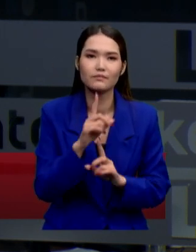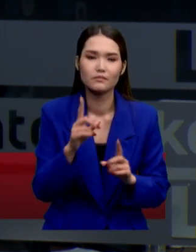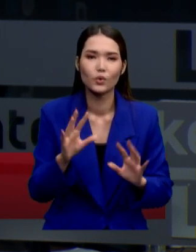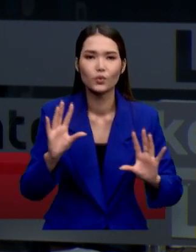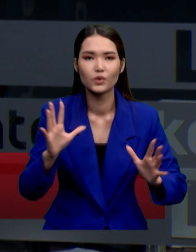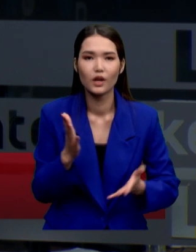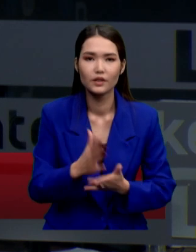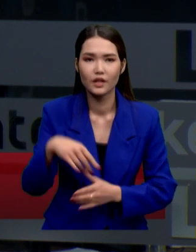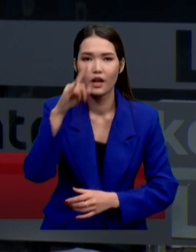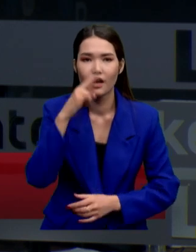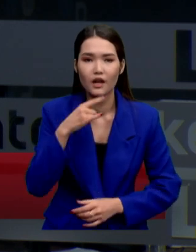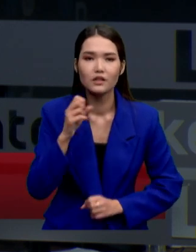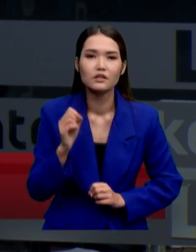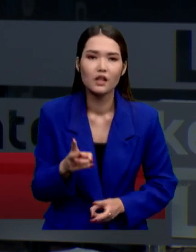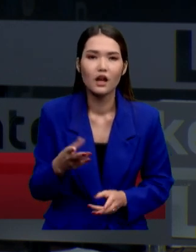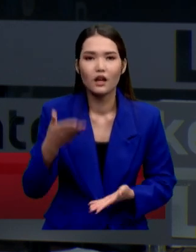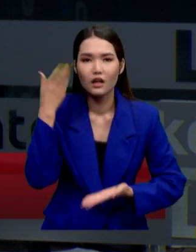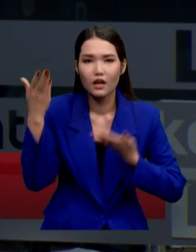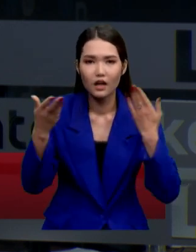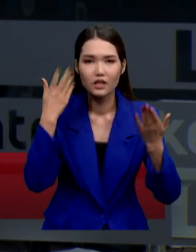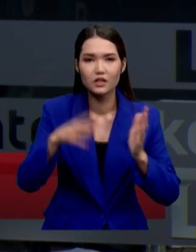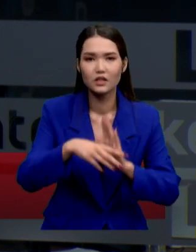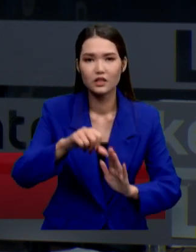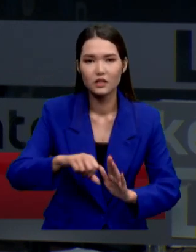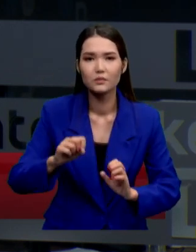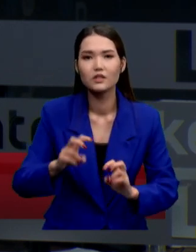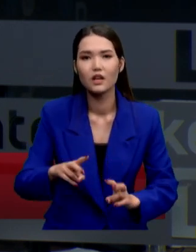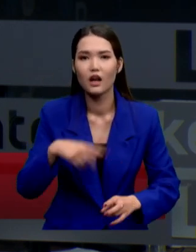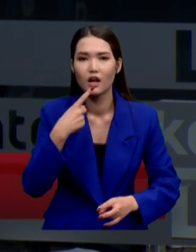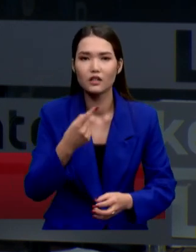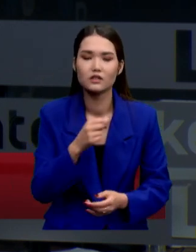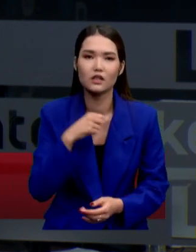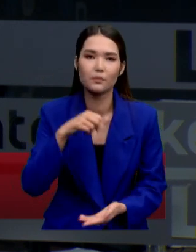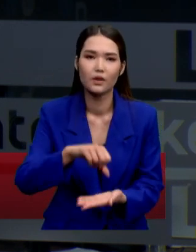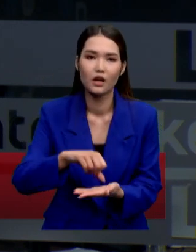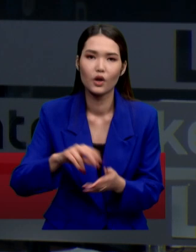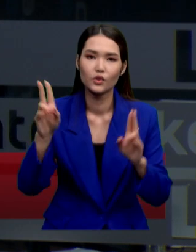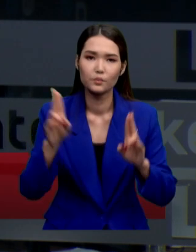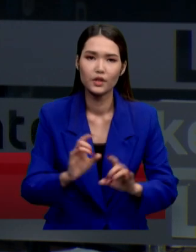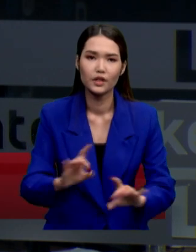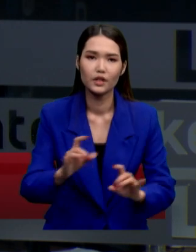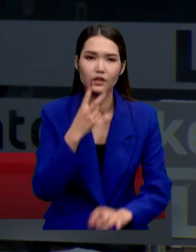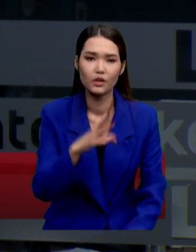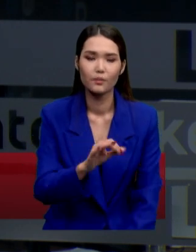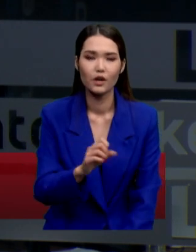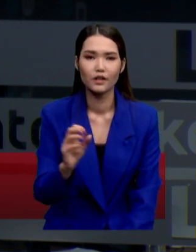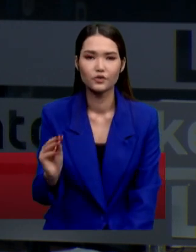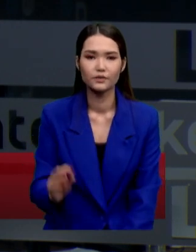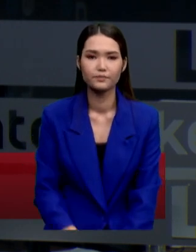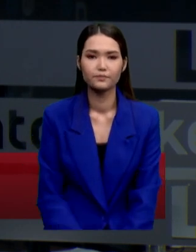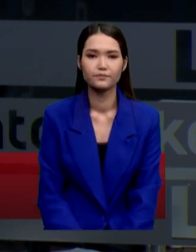забавных случаев. Как казахстанцы развлекали избирателей и как это сказалось на самом избирательном процессе, расскажет наш корреспондент Мурат